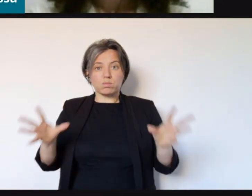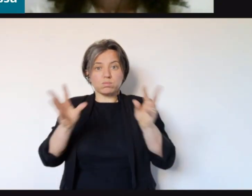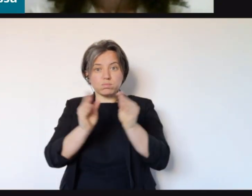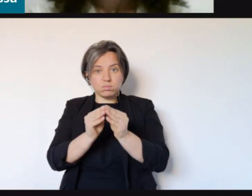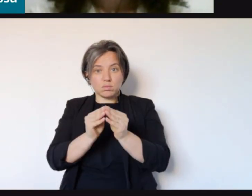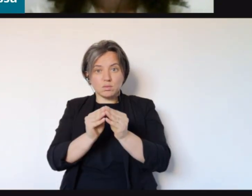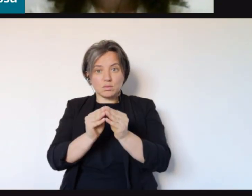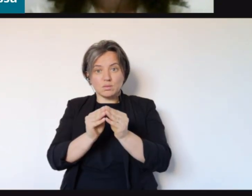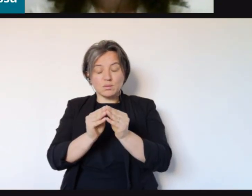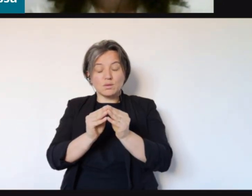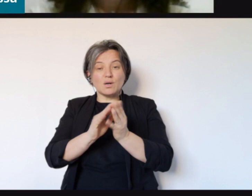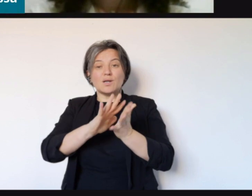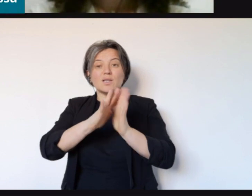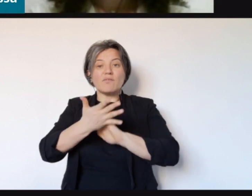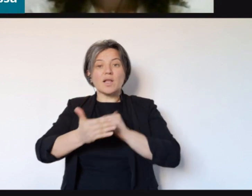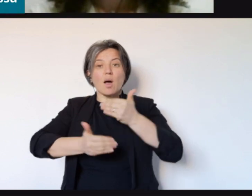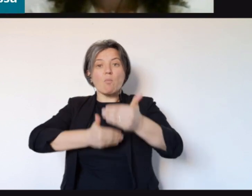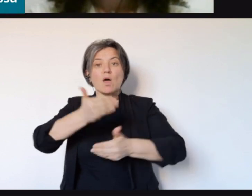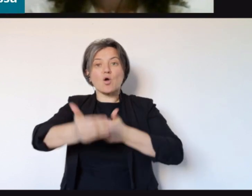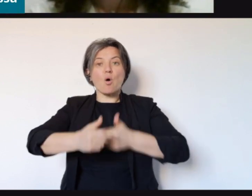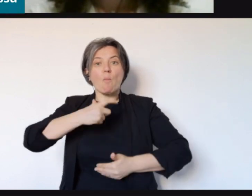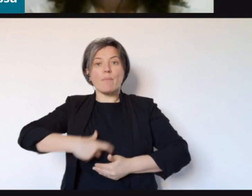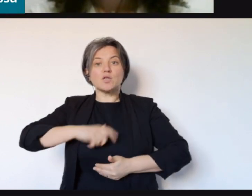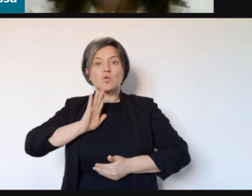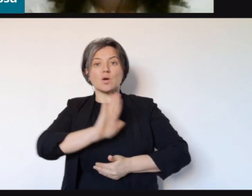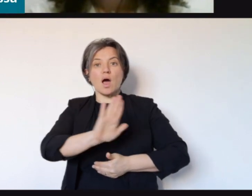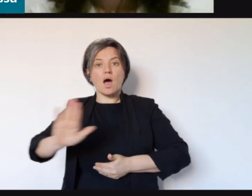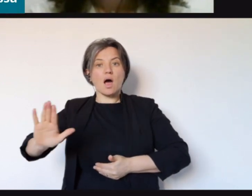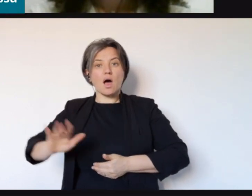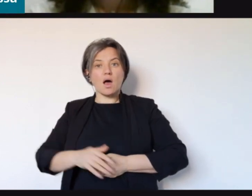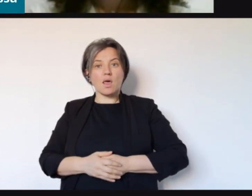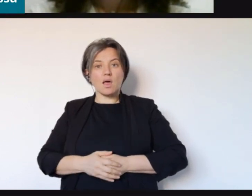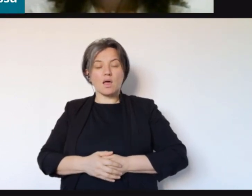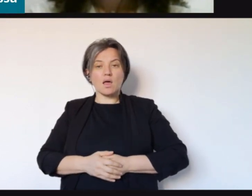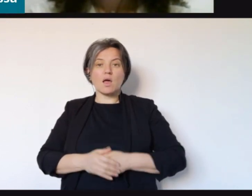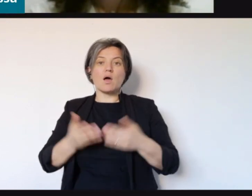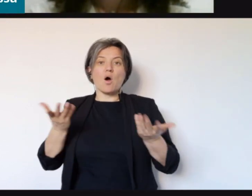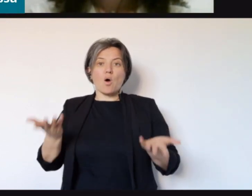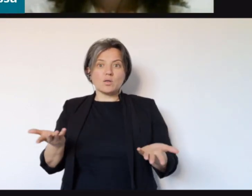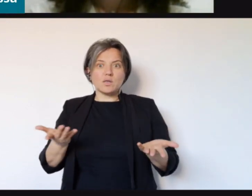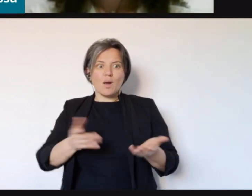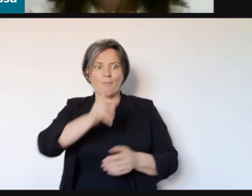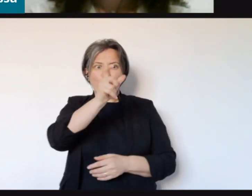per costruire dei percorsi personalizzati in modo che